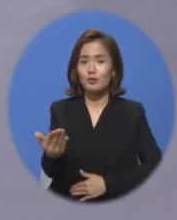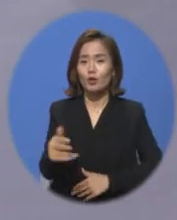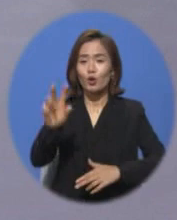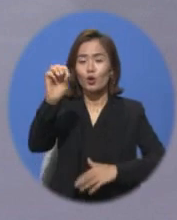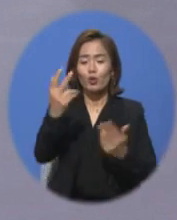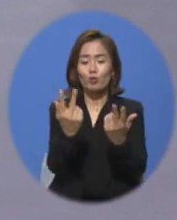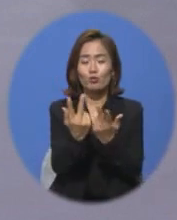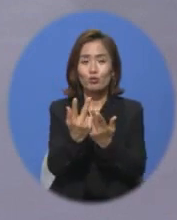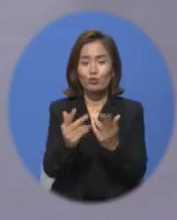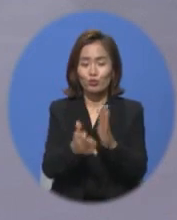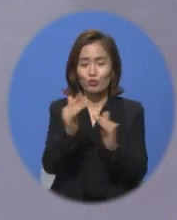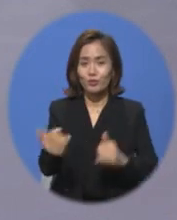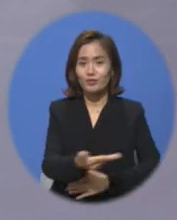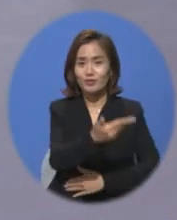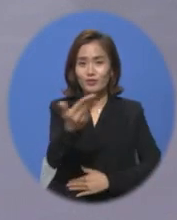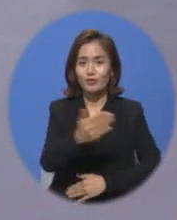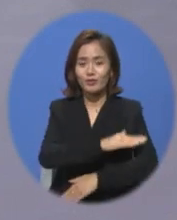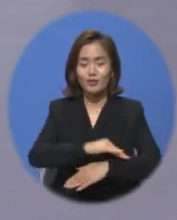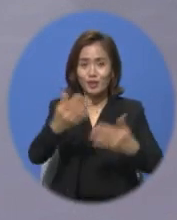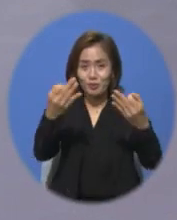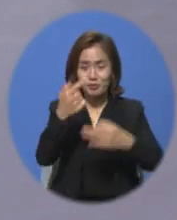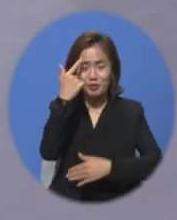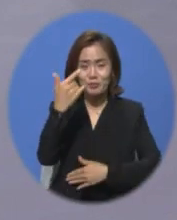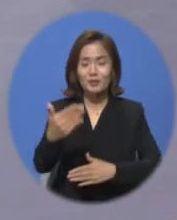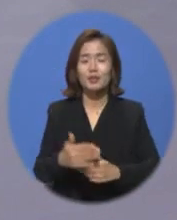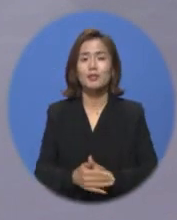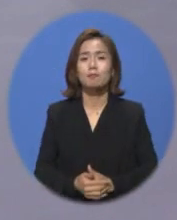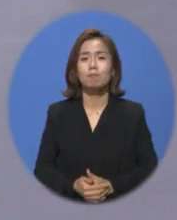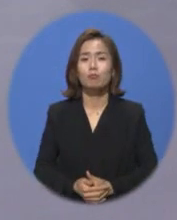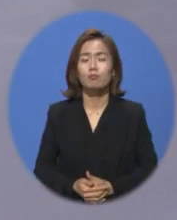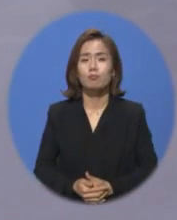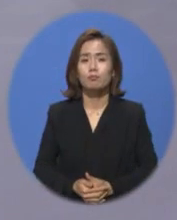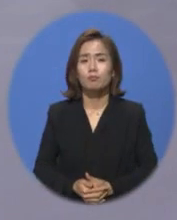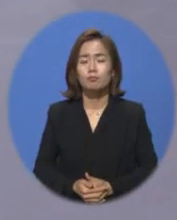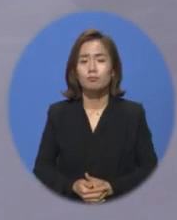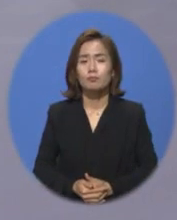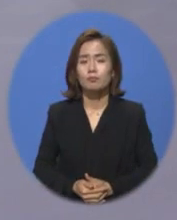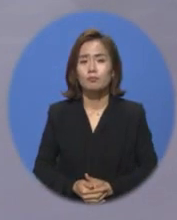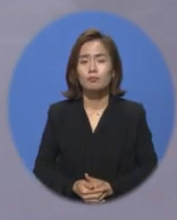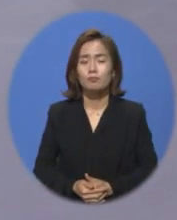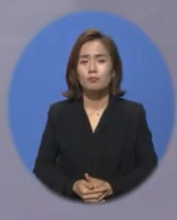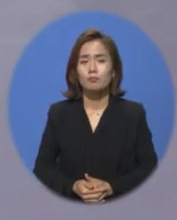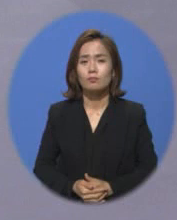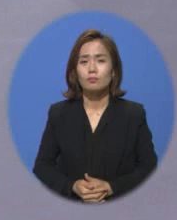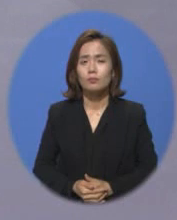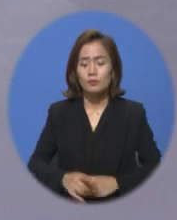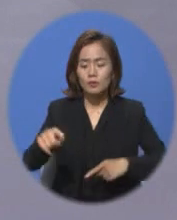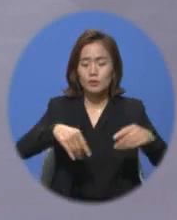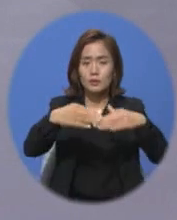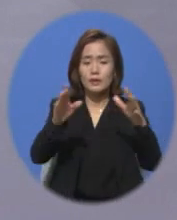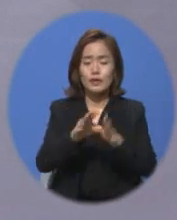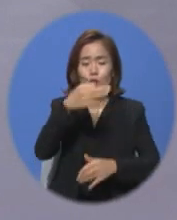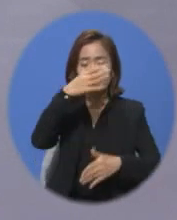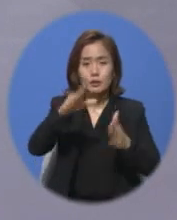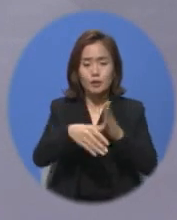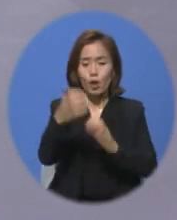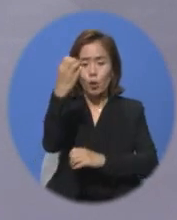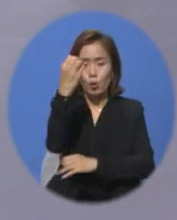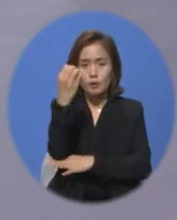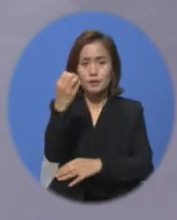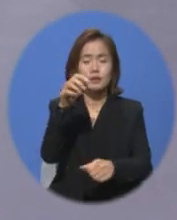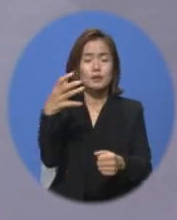여러분,그리고 북구주민여러분,잘보셨나요 ?당이어려움을겪던시기에저는